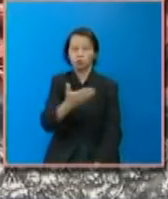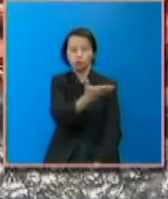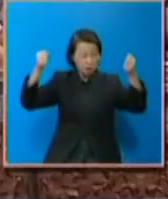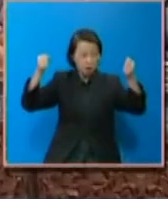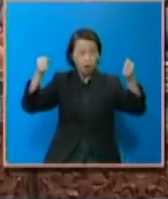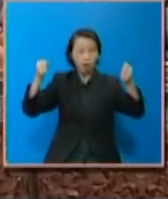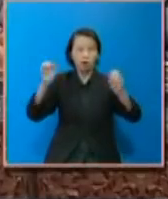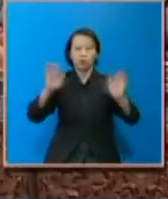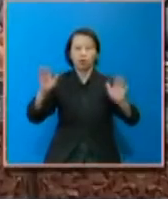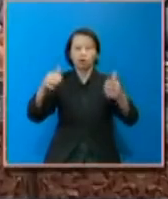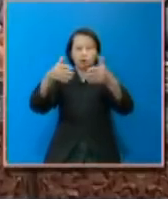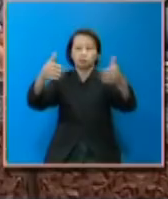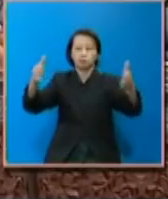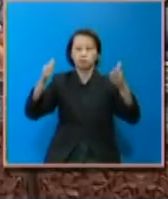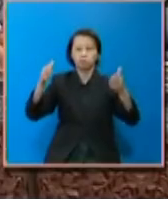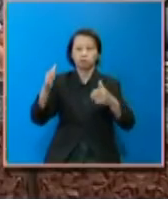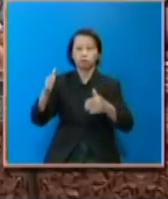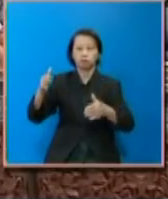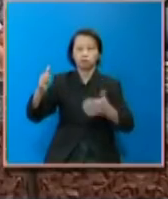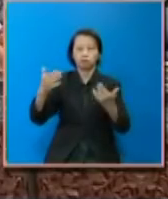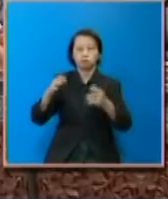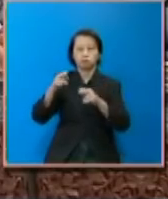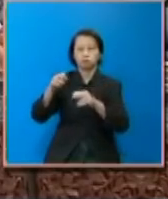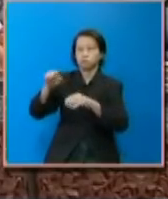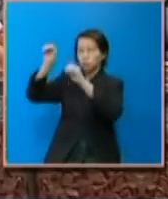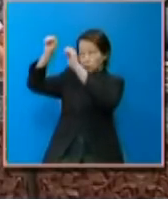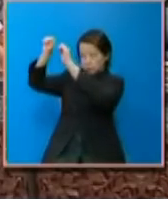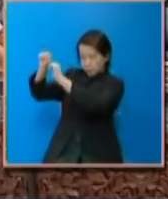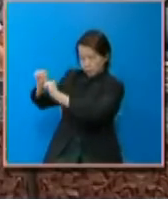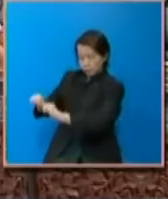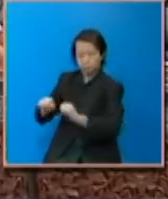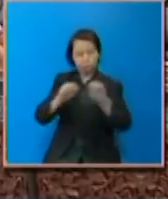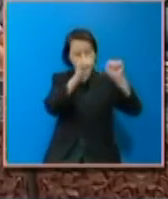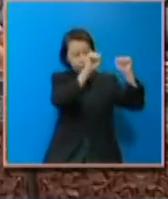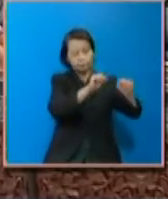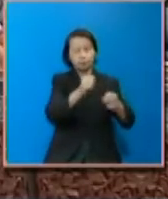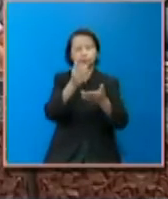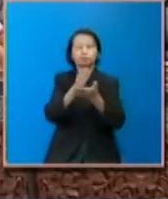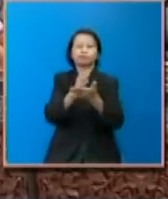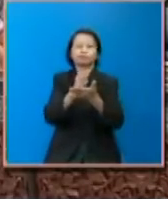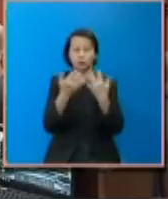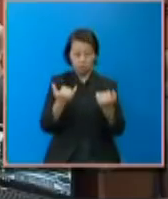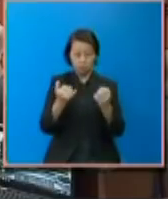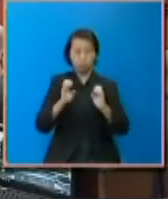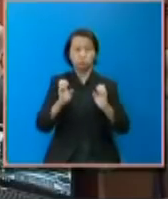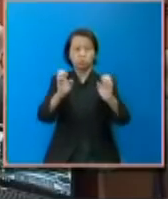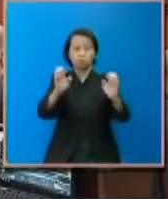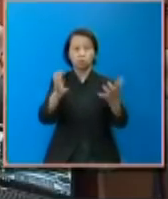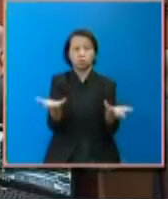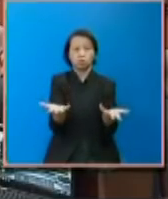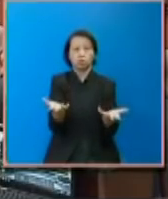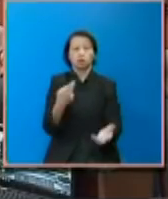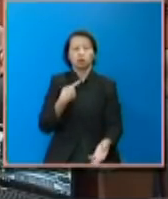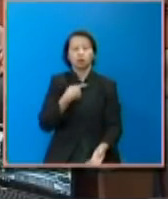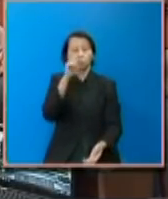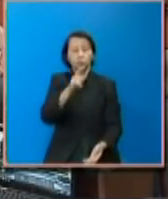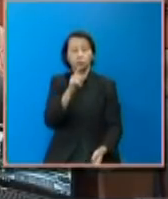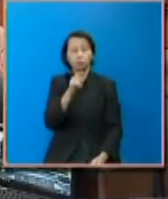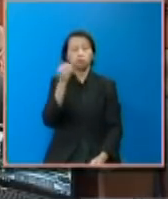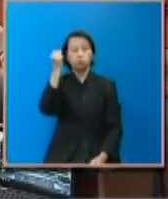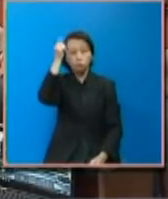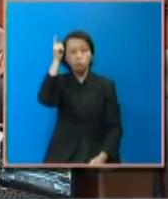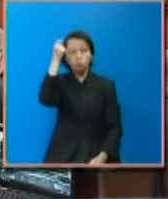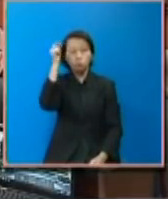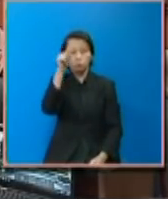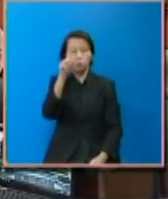里烧成一团火那就赶快的就抢着去要打火啊扑火啊等等，他所缺乏的可能是一个比